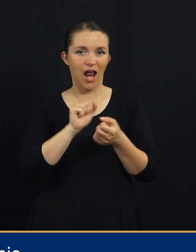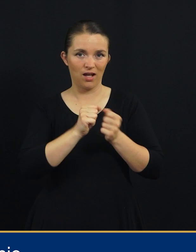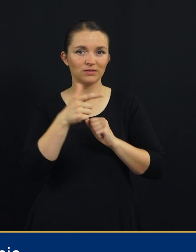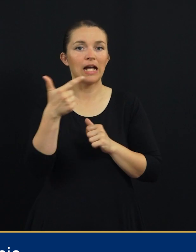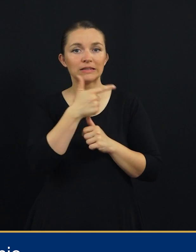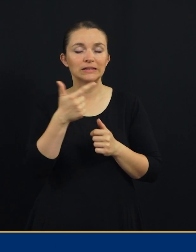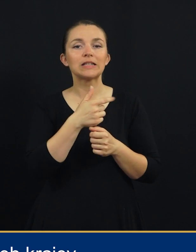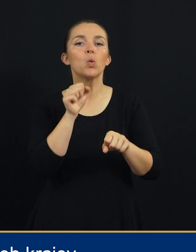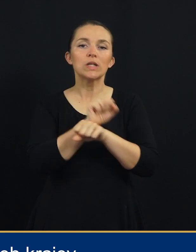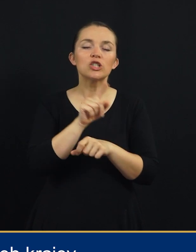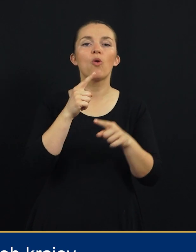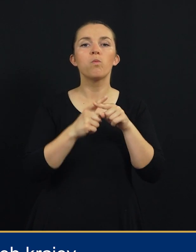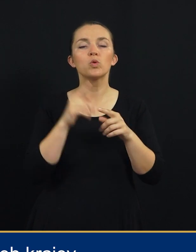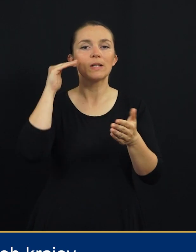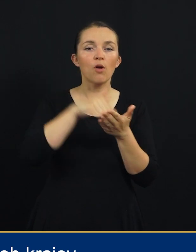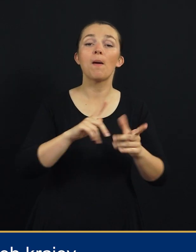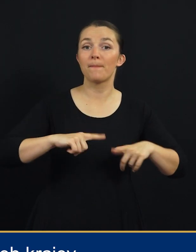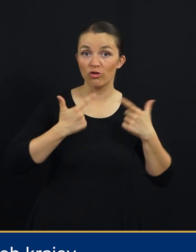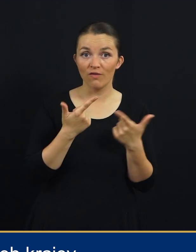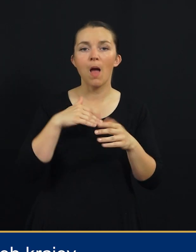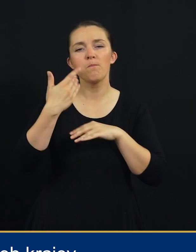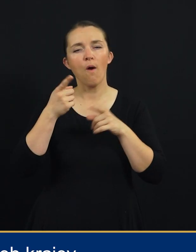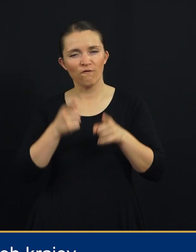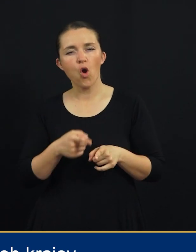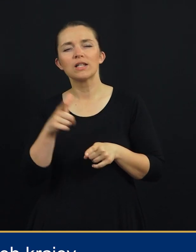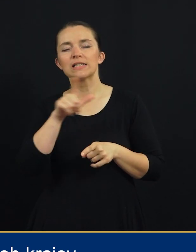ujetništvo preživela in se po vojni pogosto